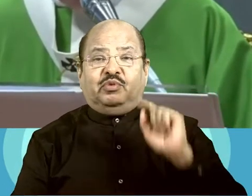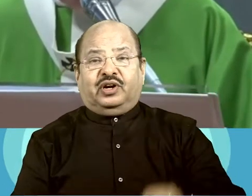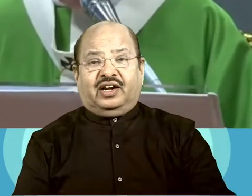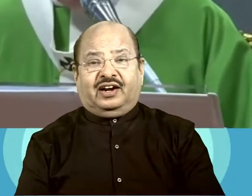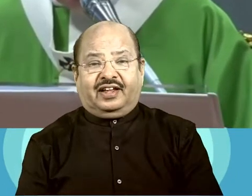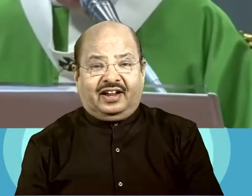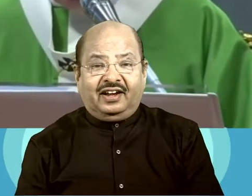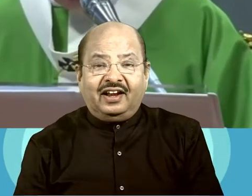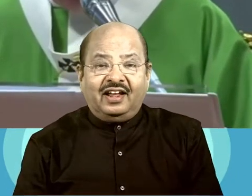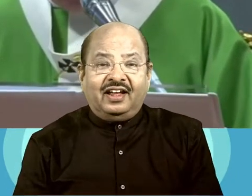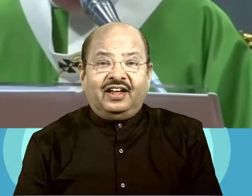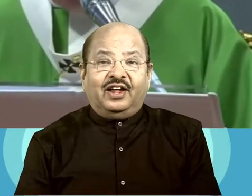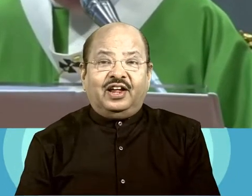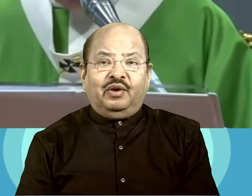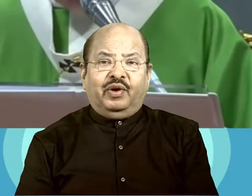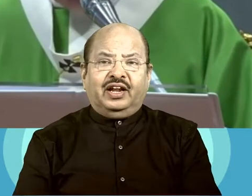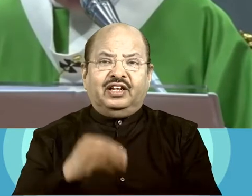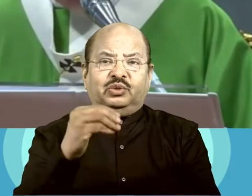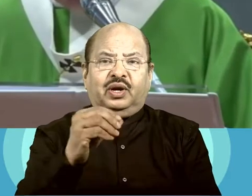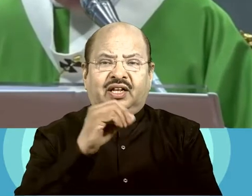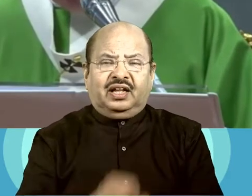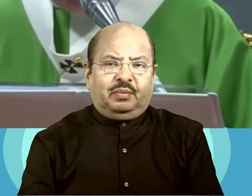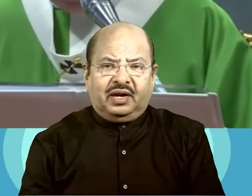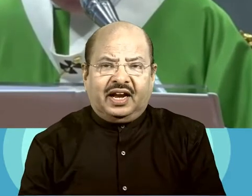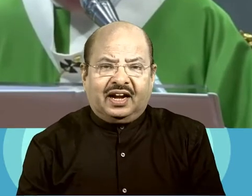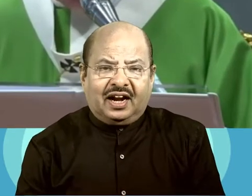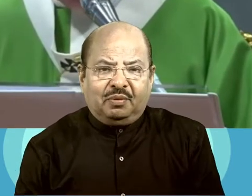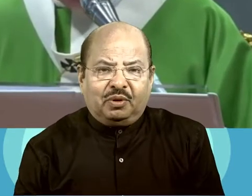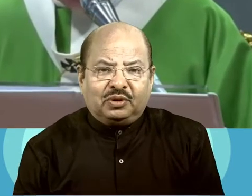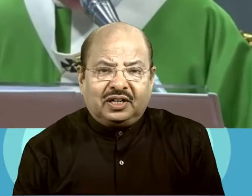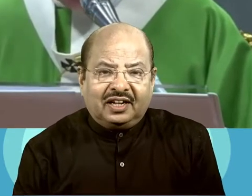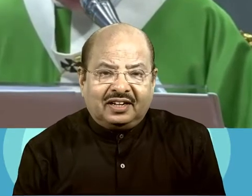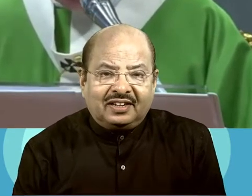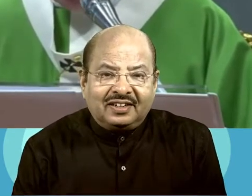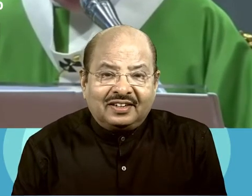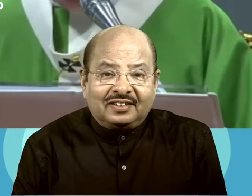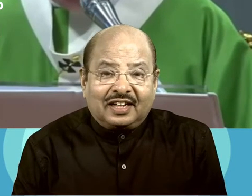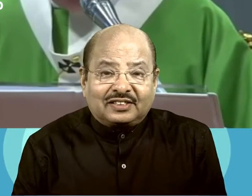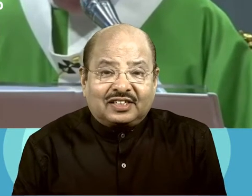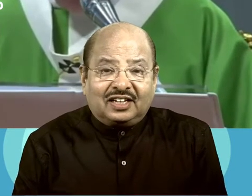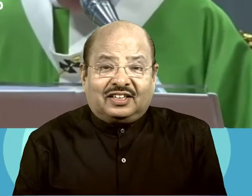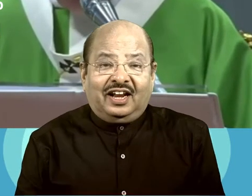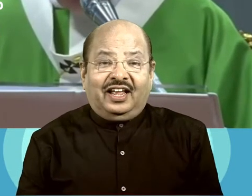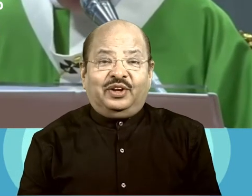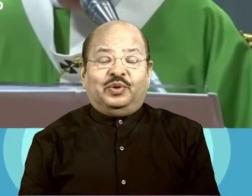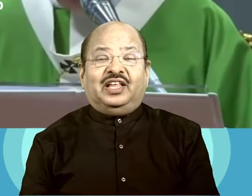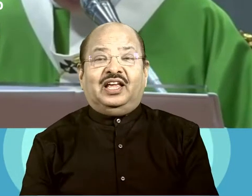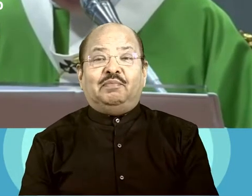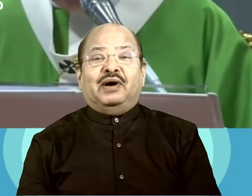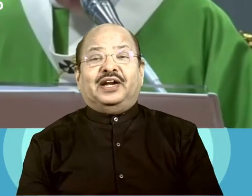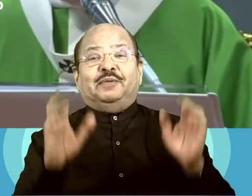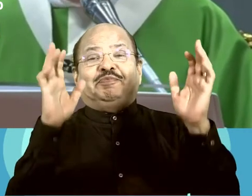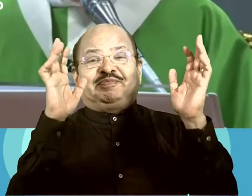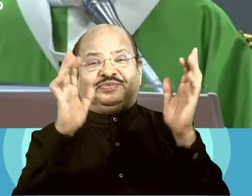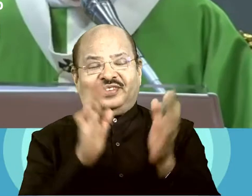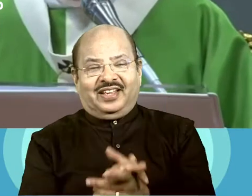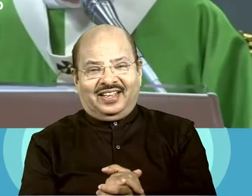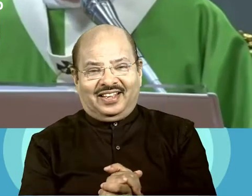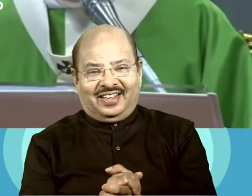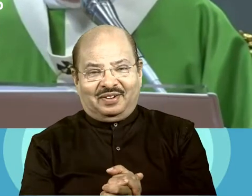നിത്യയുവത്വത്തിൻ്റെ മോഡലാണെങ്കിൽ, ഇവിടെ ഇനി തുടർന്ന് നമ്മൾ കേൾക്കാൻ പോകുന്നത് നസ്രത്തിലെ യുവതി